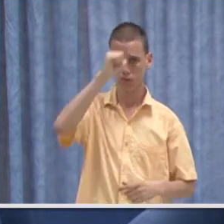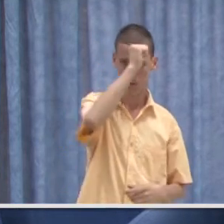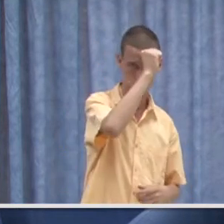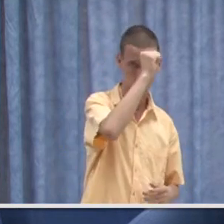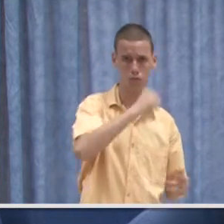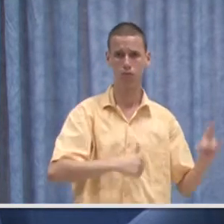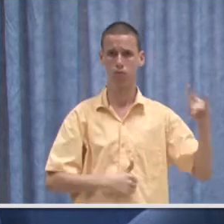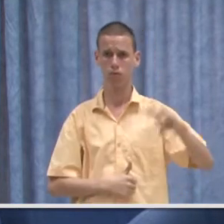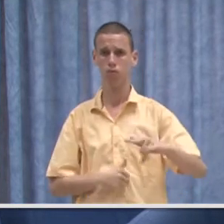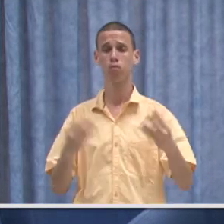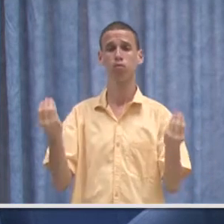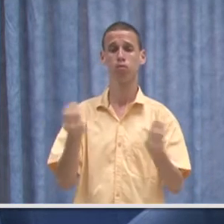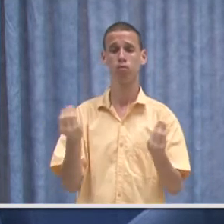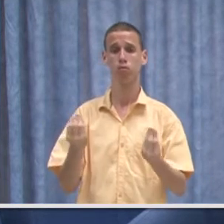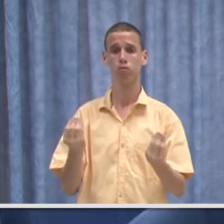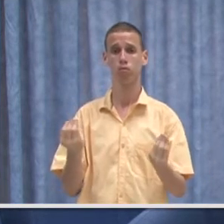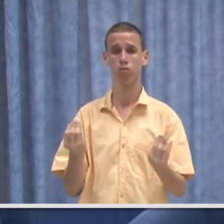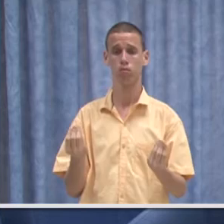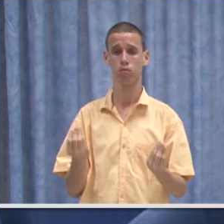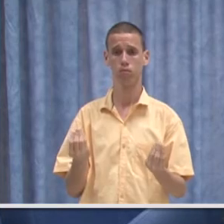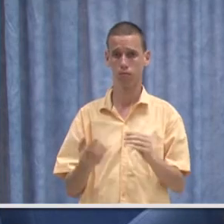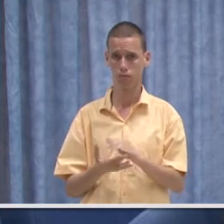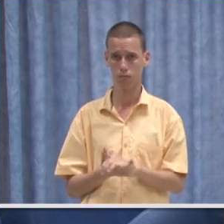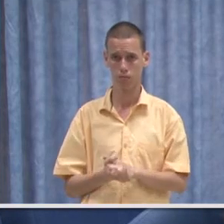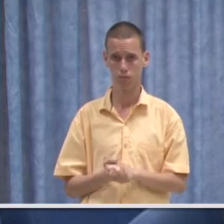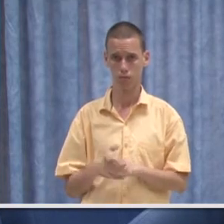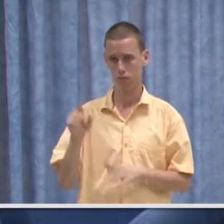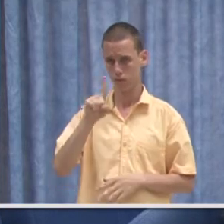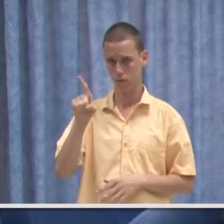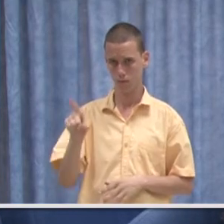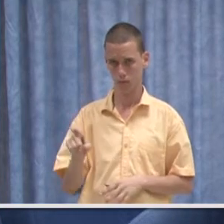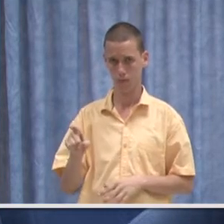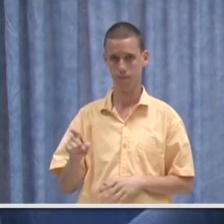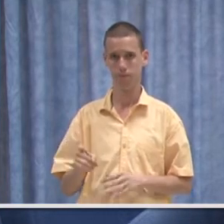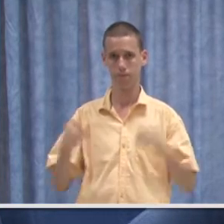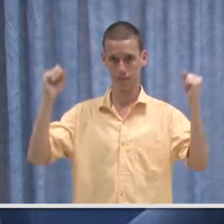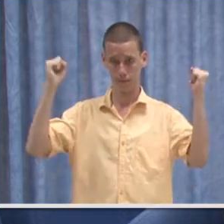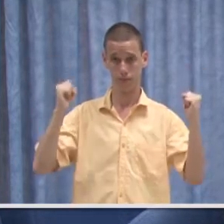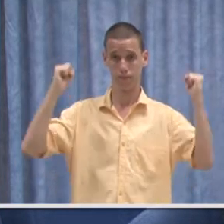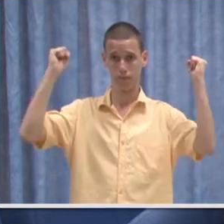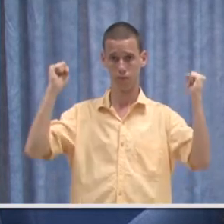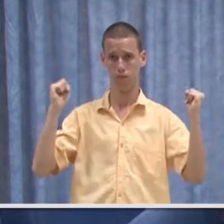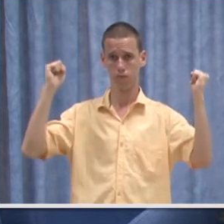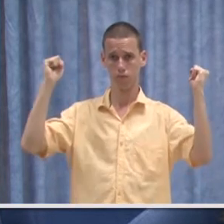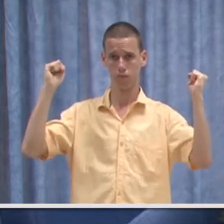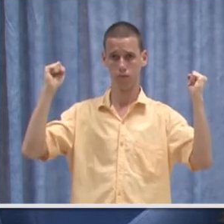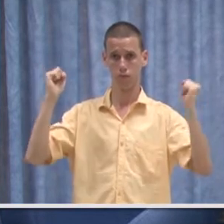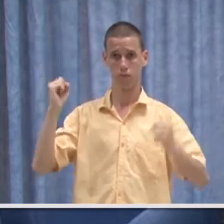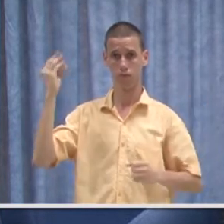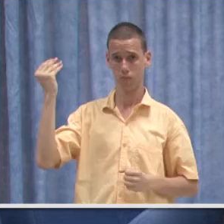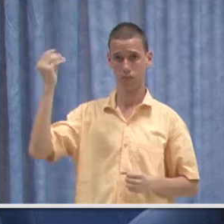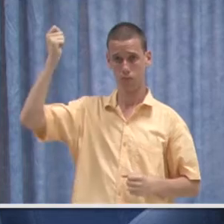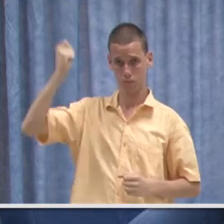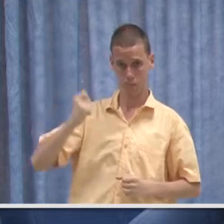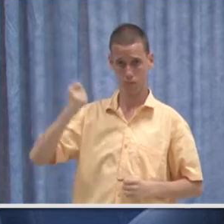là, vous avez un gym avec un casino. Bon, je m'en tiens à Jim, il y a un peu concerné, qui possède, qui